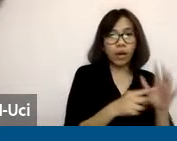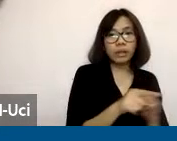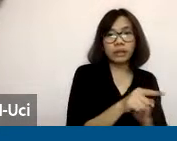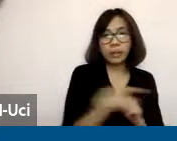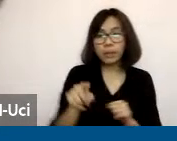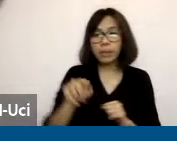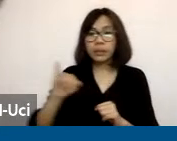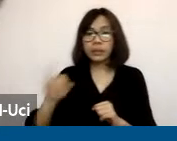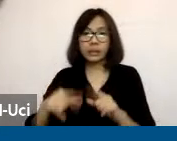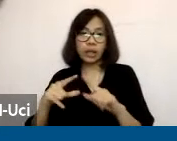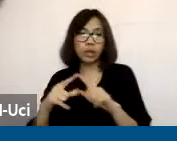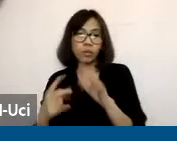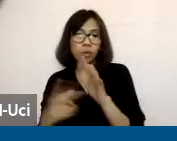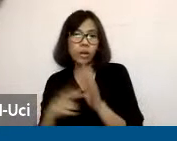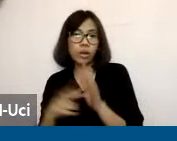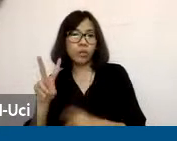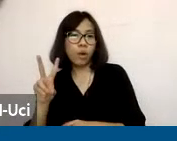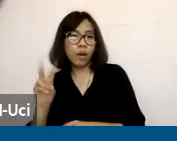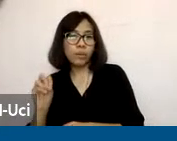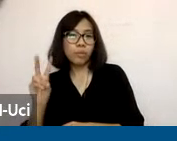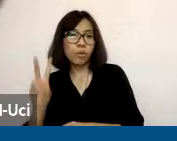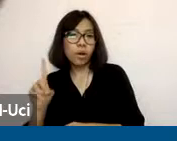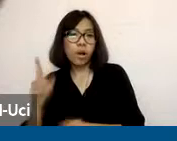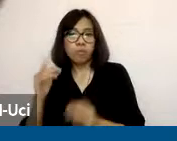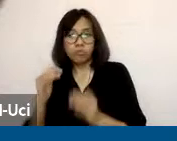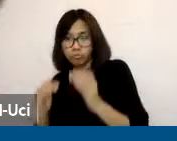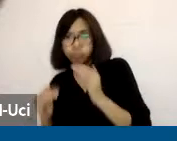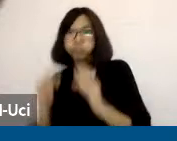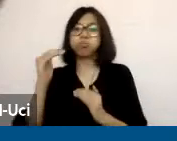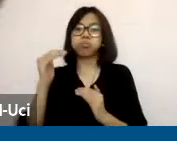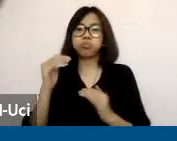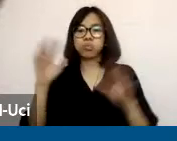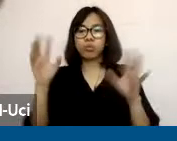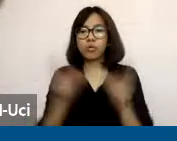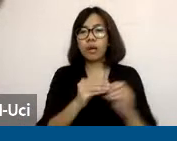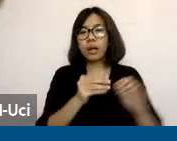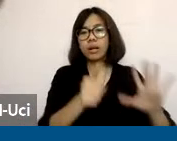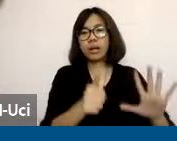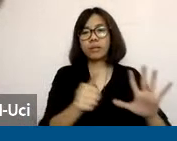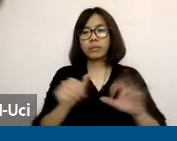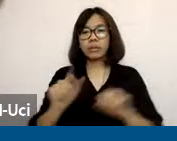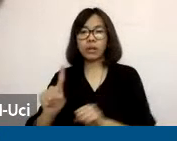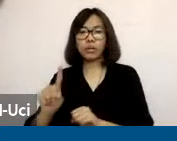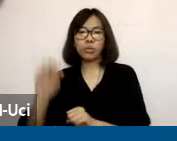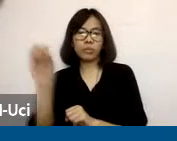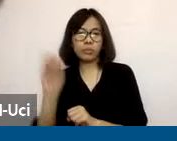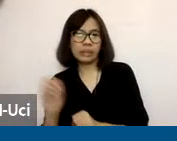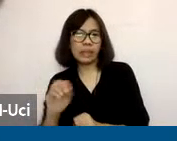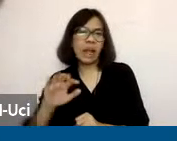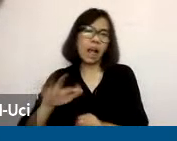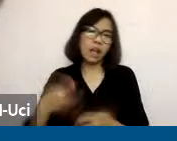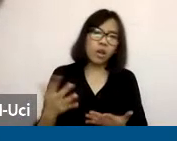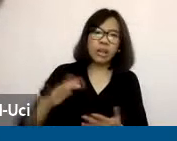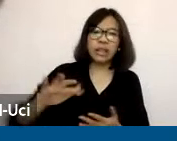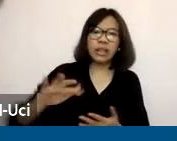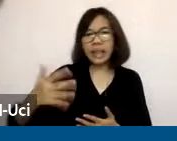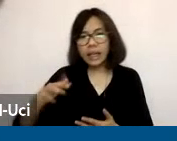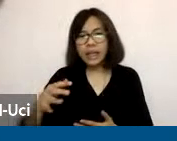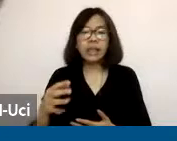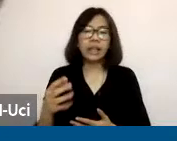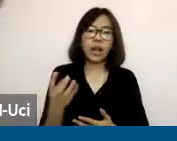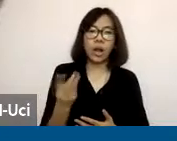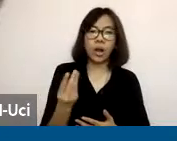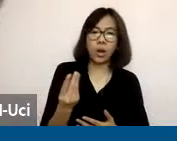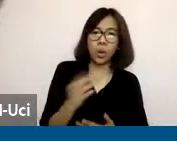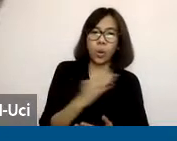Januari 2021 ada kenaikan sebesar 61 persen yang mencapai 38,2 Milyar